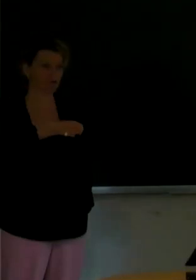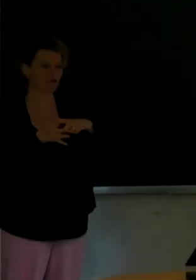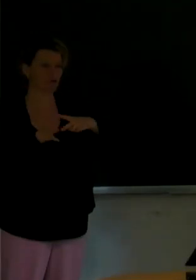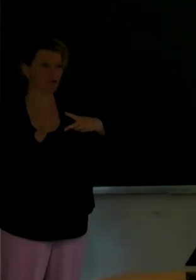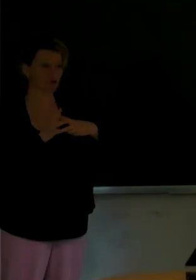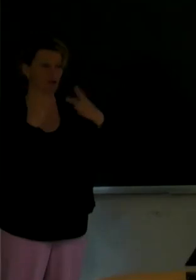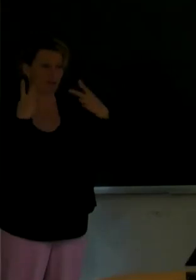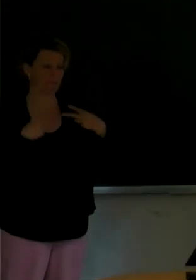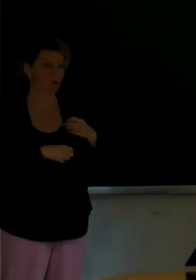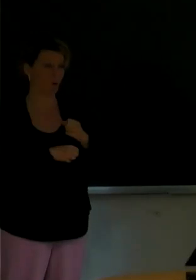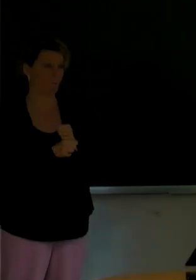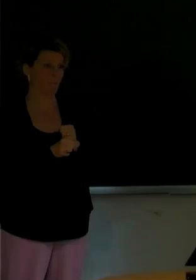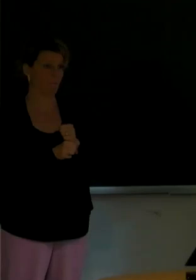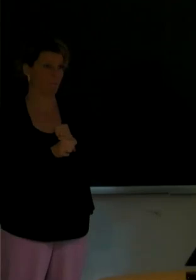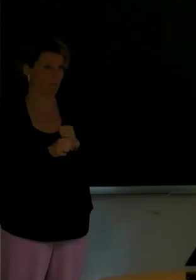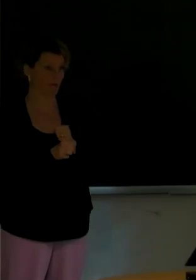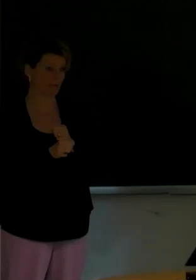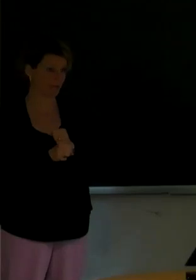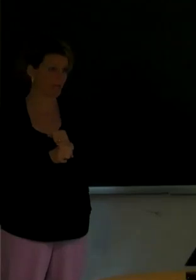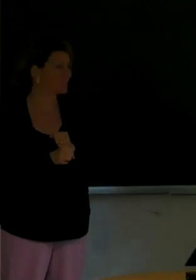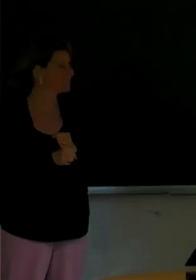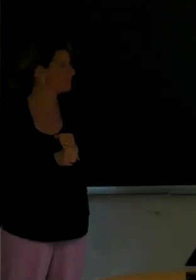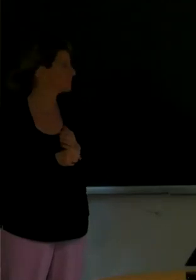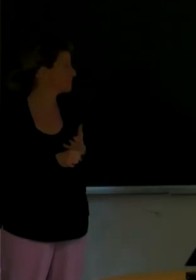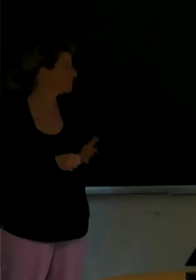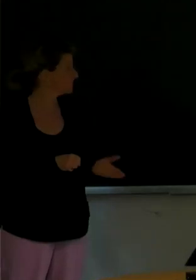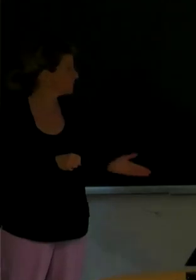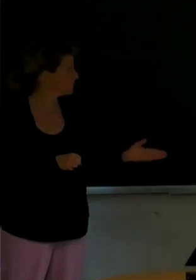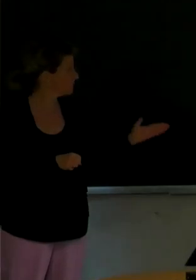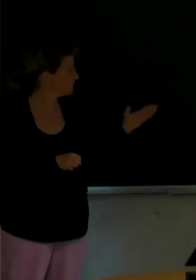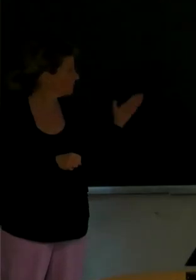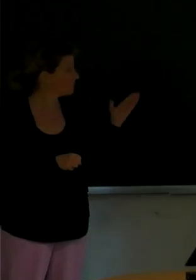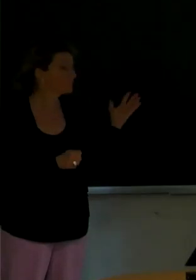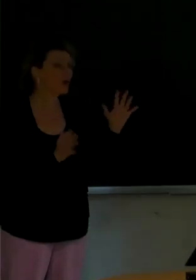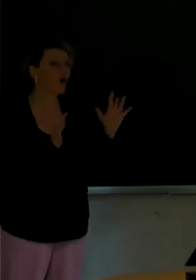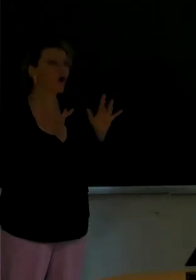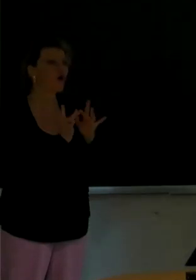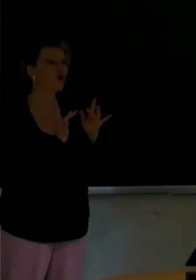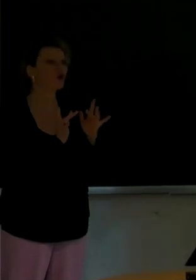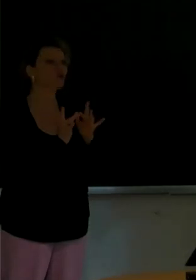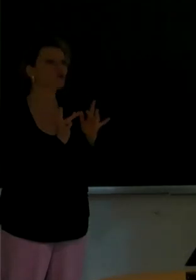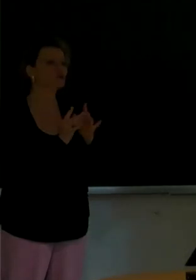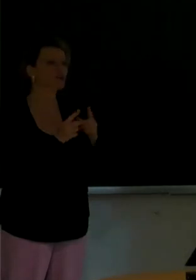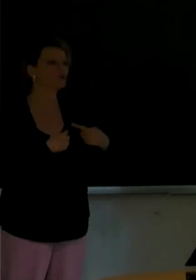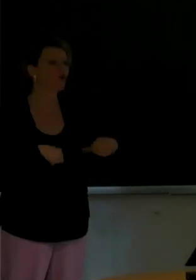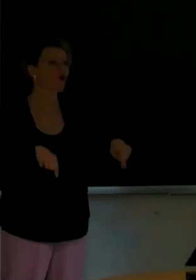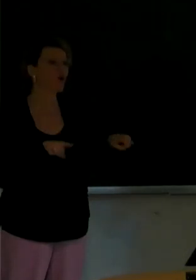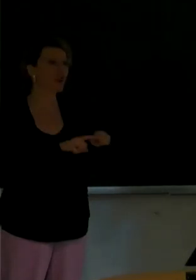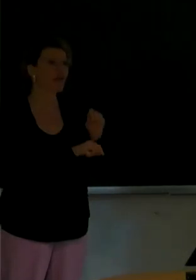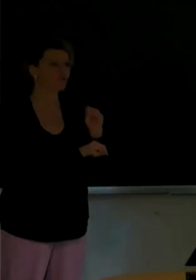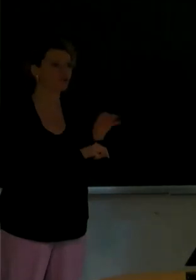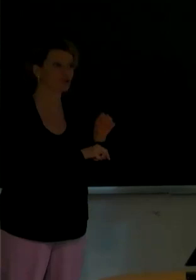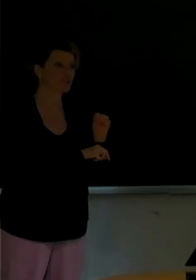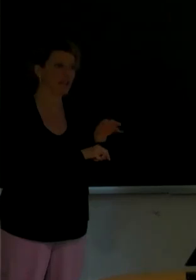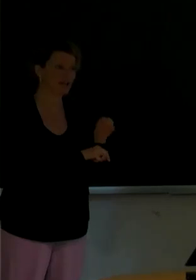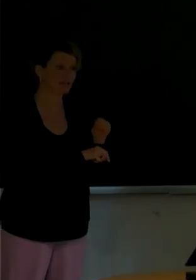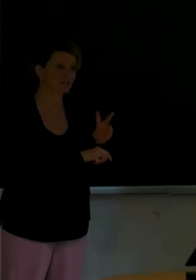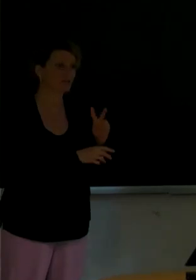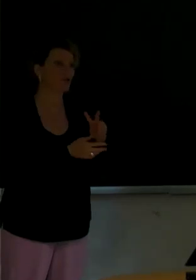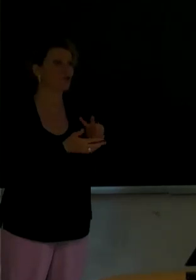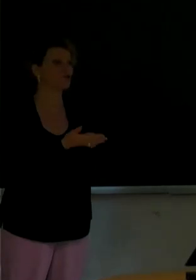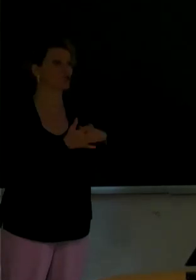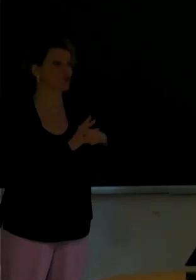Vi lascio ai contatti di Collegio Didattico di Ingegneria Elettronica per quanto riguarda la laurea in